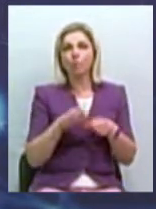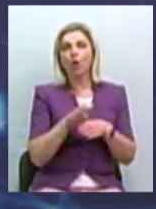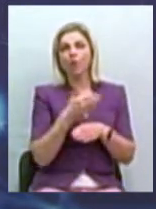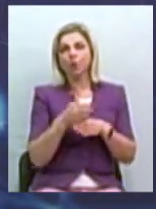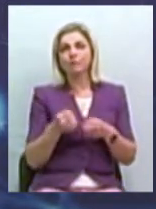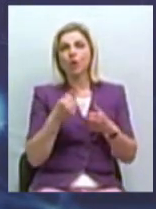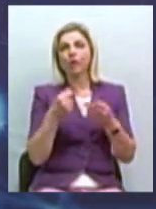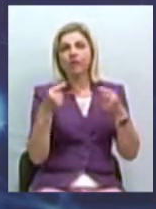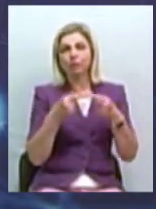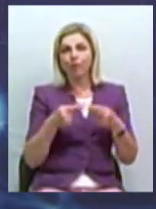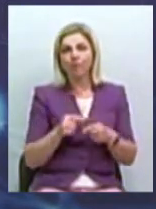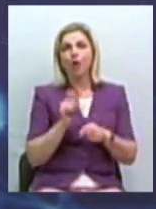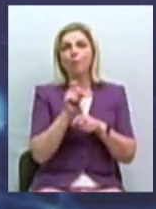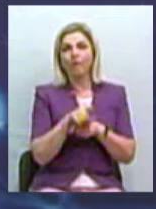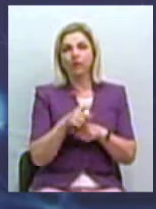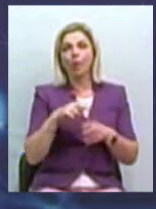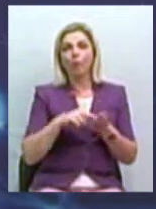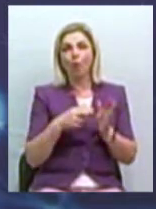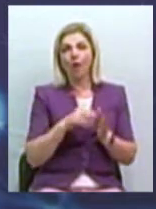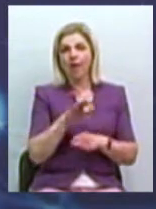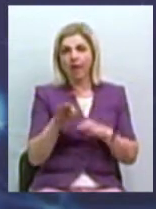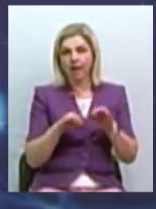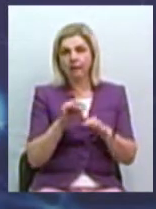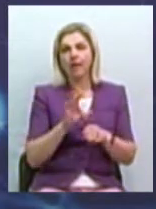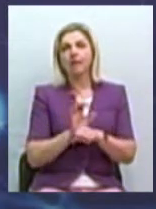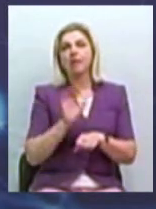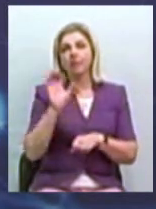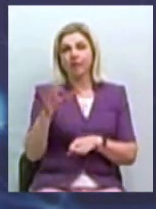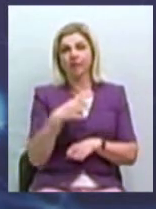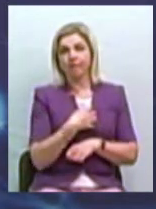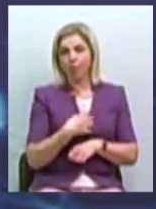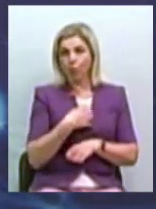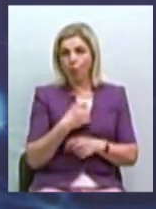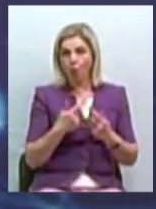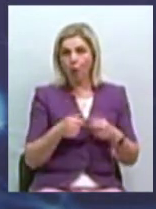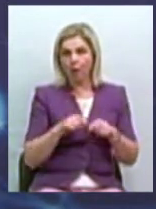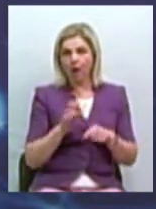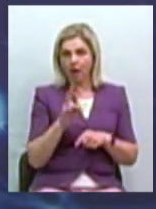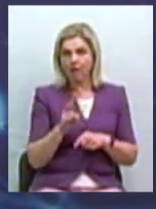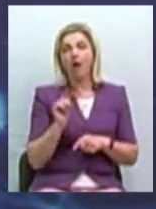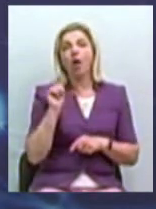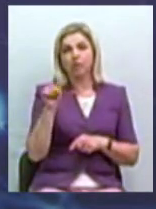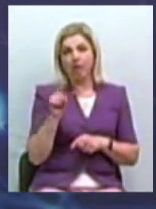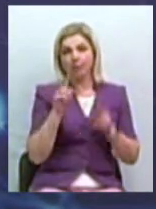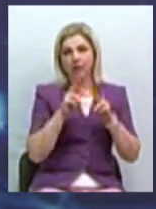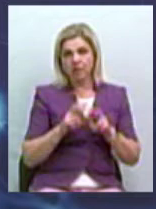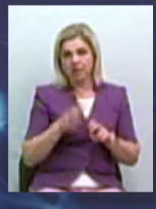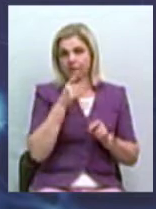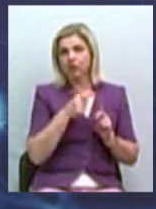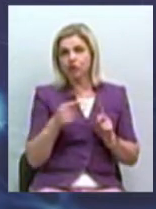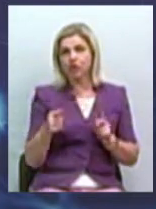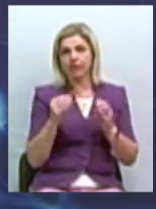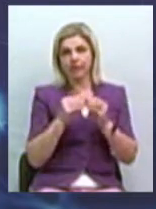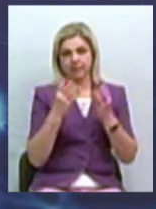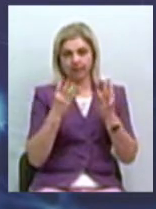до повноважень проєкти, направляє їх виконавчим органам. Виконавчі органи розглядають протягом 10 днів.